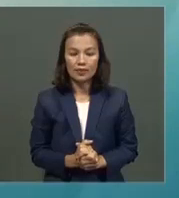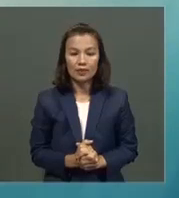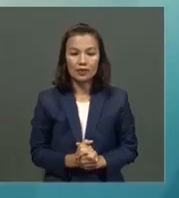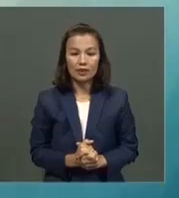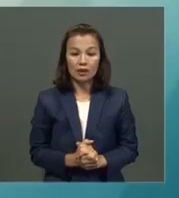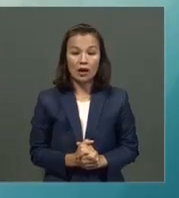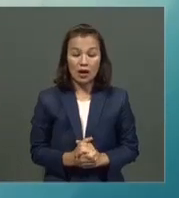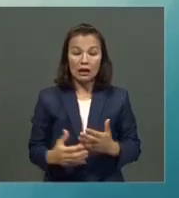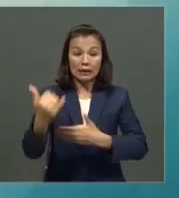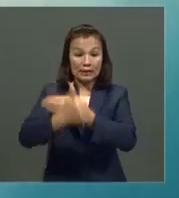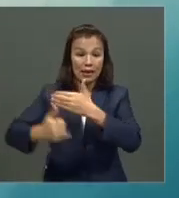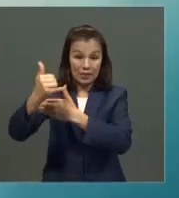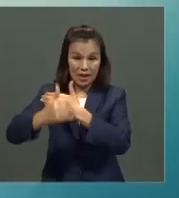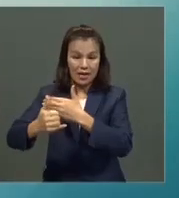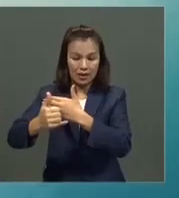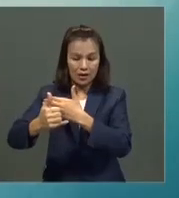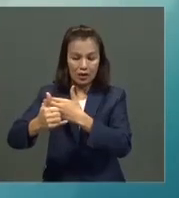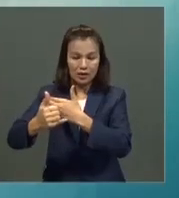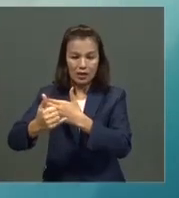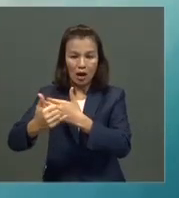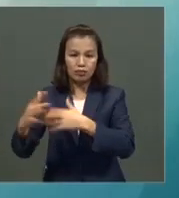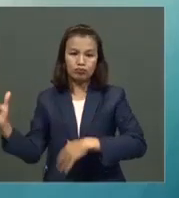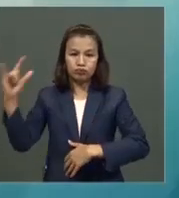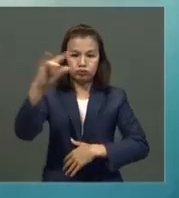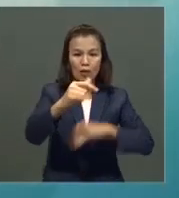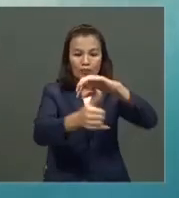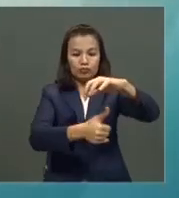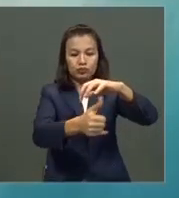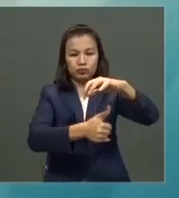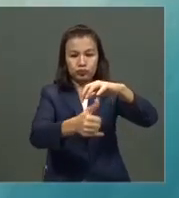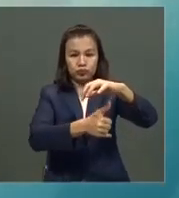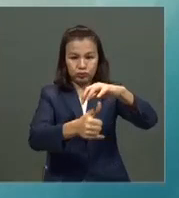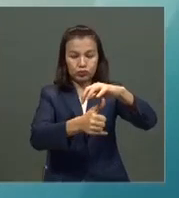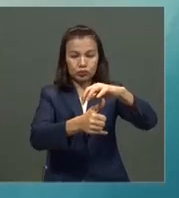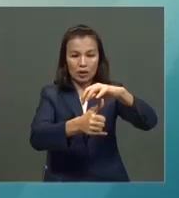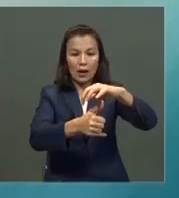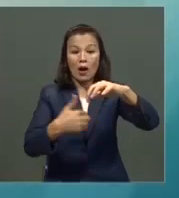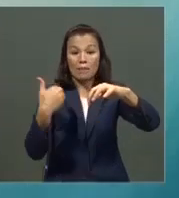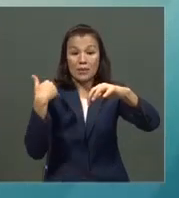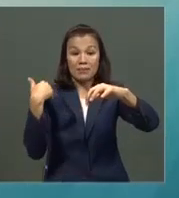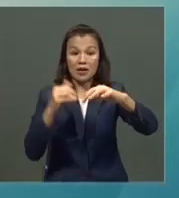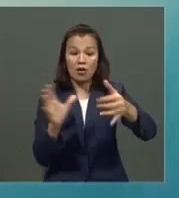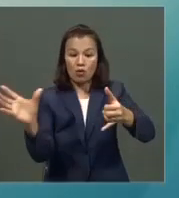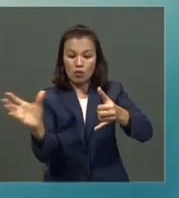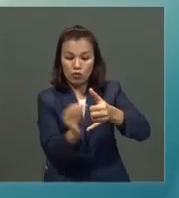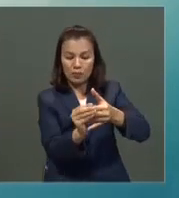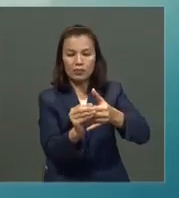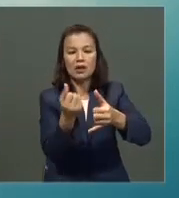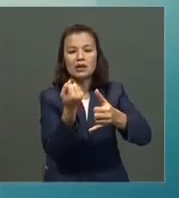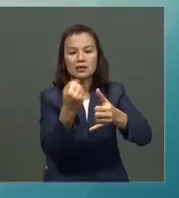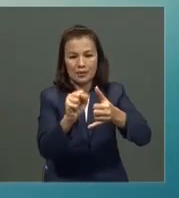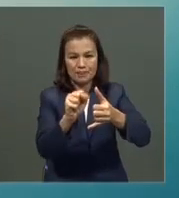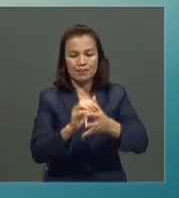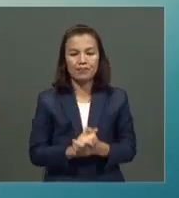างมาจากต่างประเทศและเข้าพักในสถานกักตัว State Quarantine เรียบร้อยนะคะวันนี้รายงานที่10รายส่